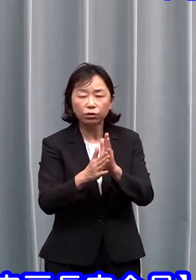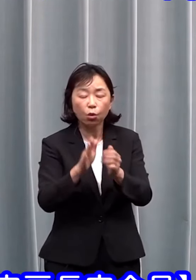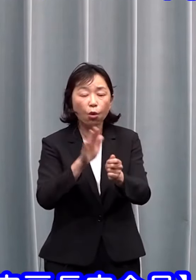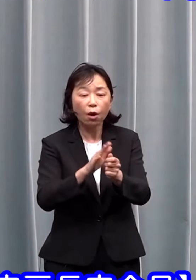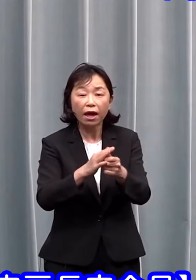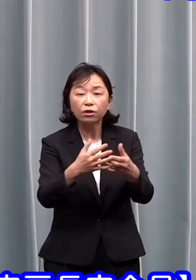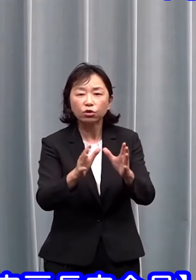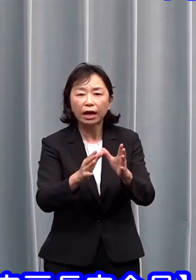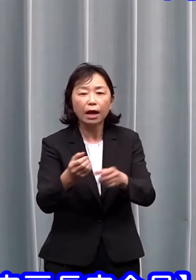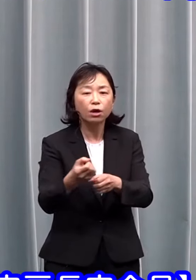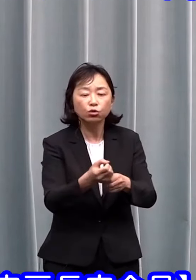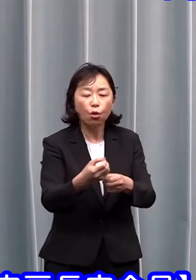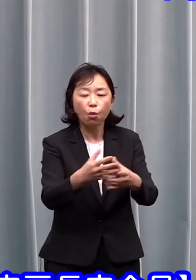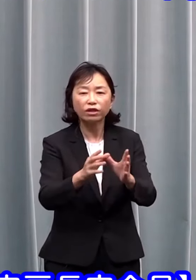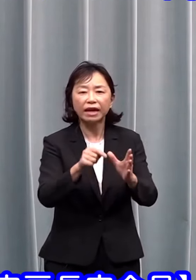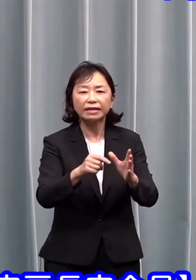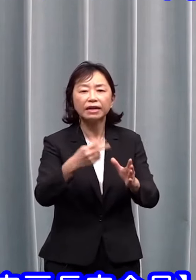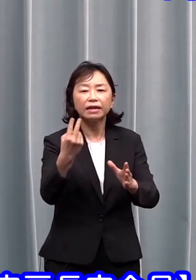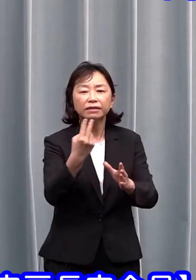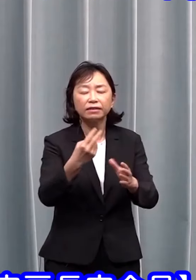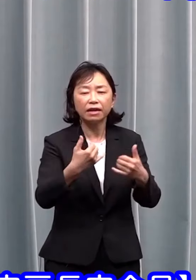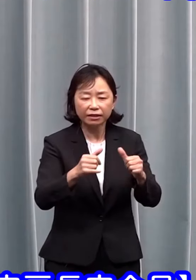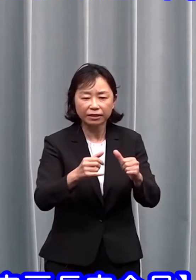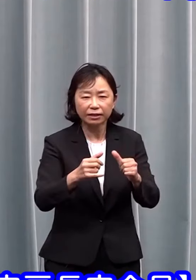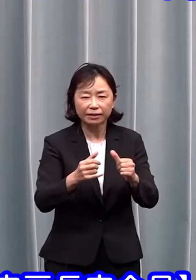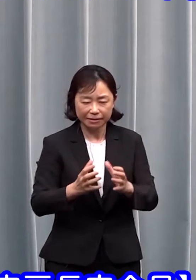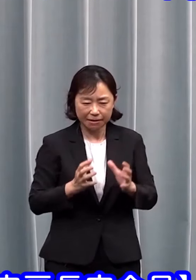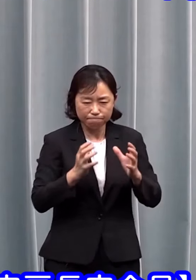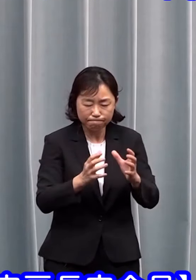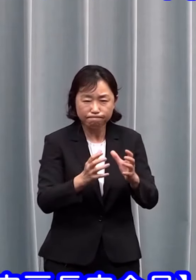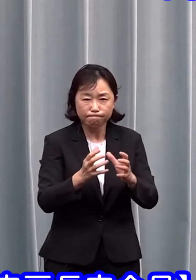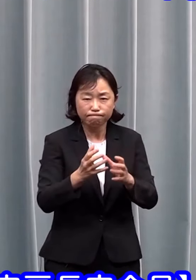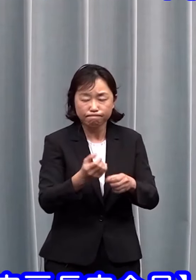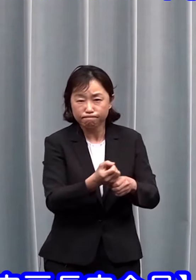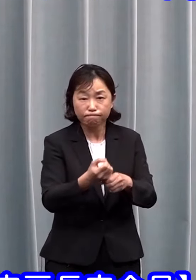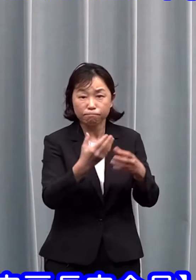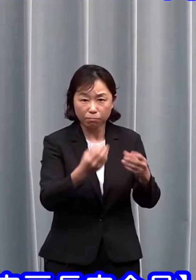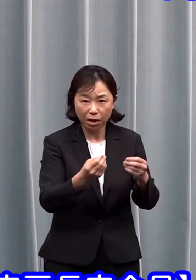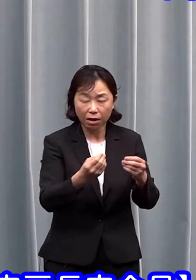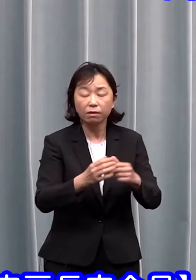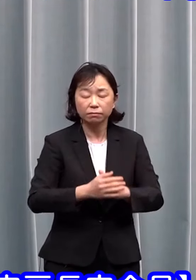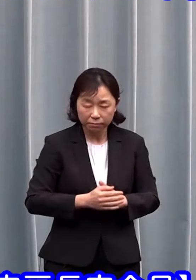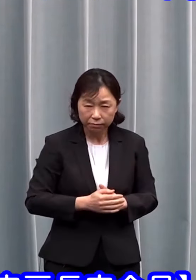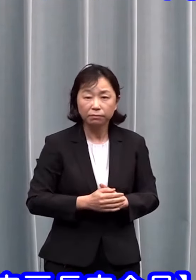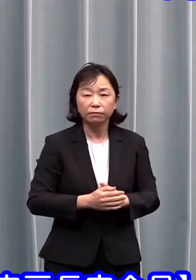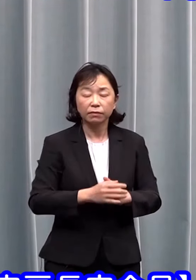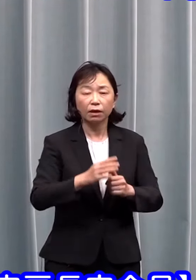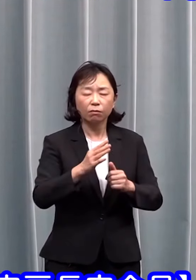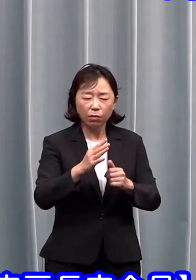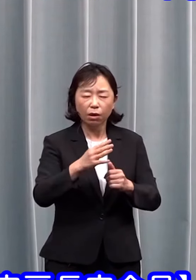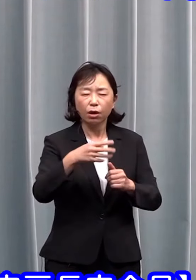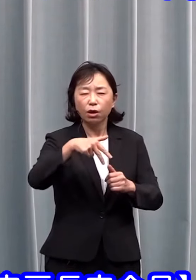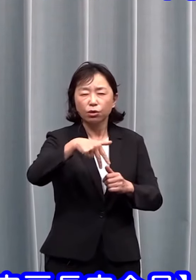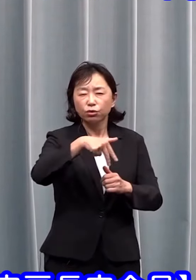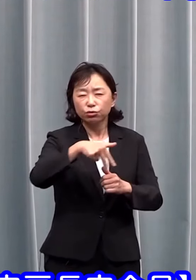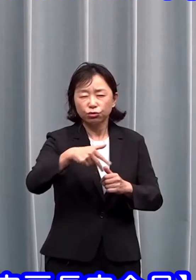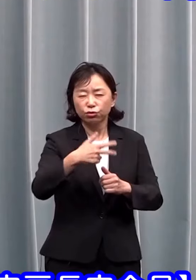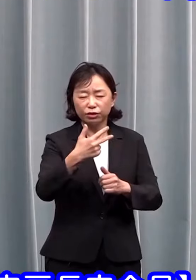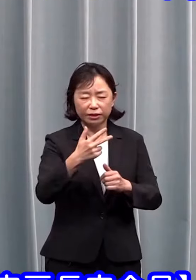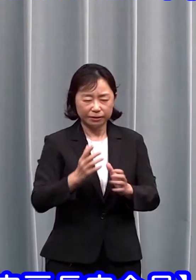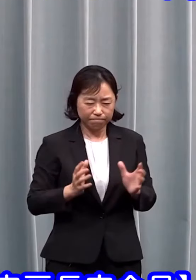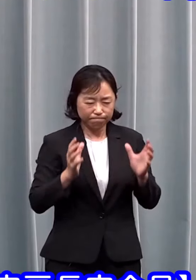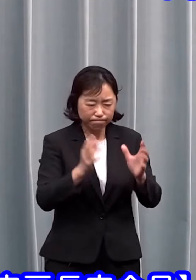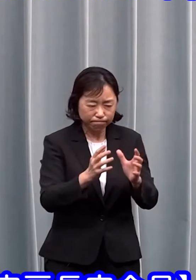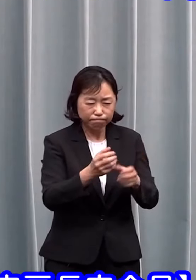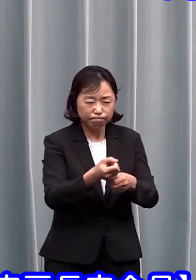防隊ですね、2000人が出動しましたが、滋賀県など4府県が珠洲市を目指しました。しかし、1日には